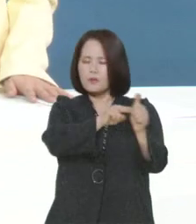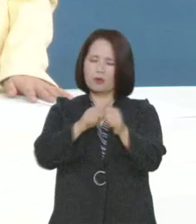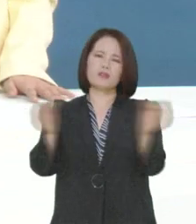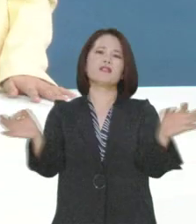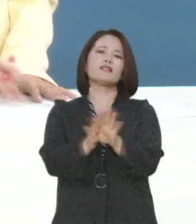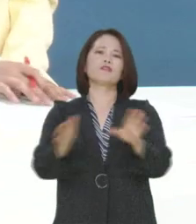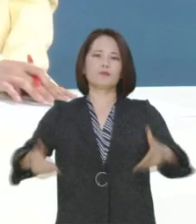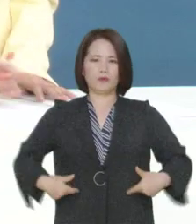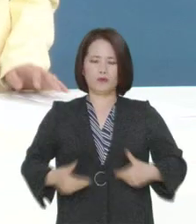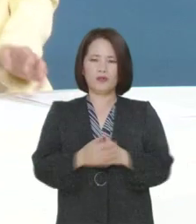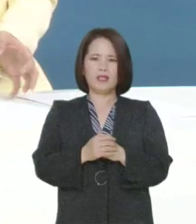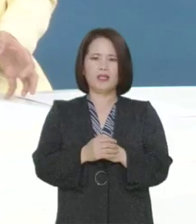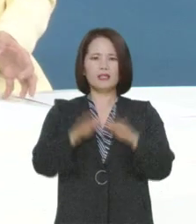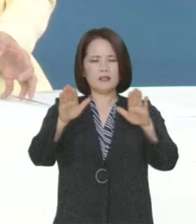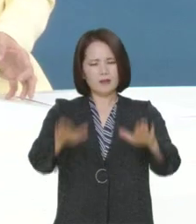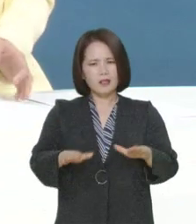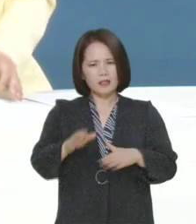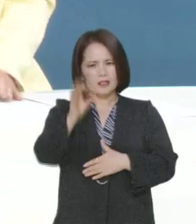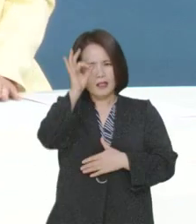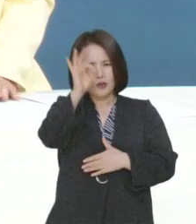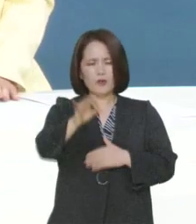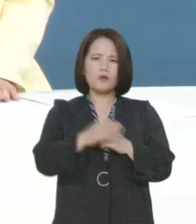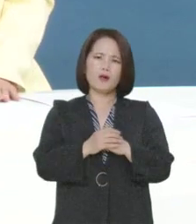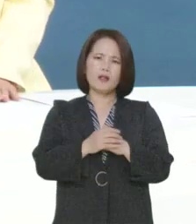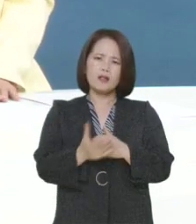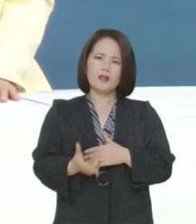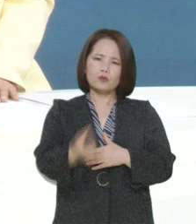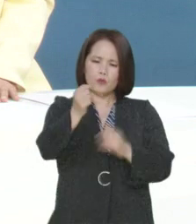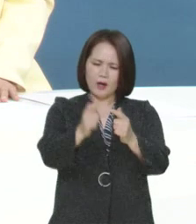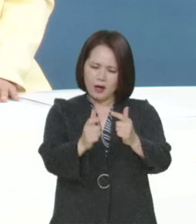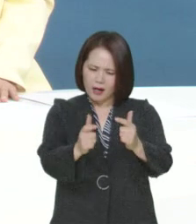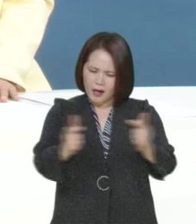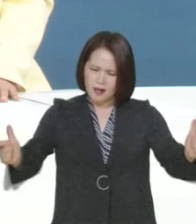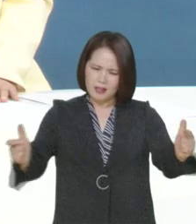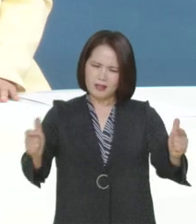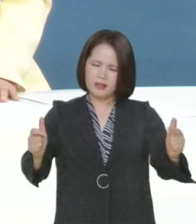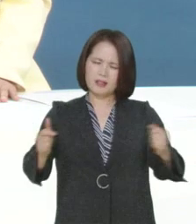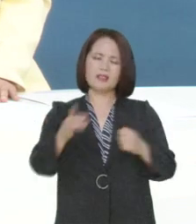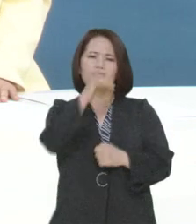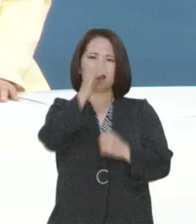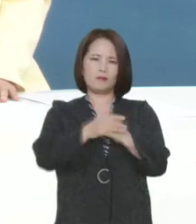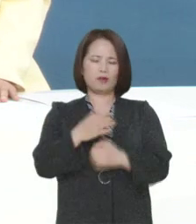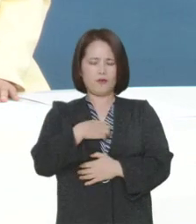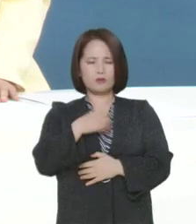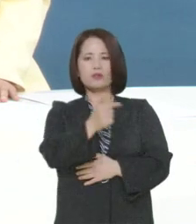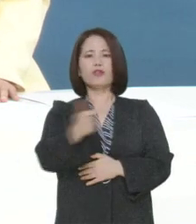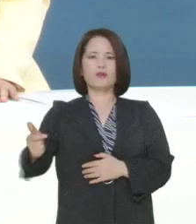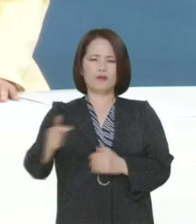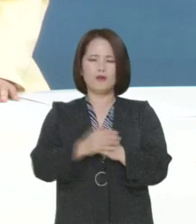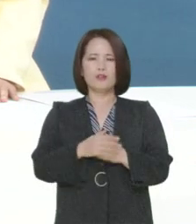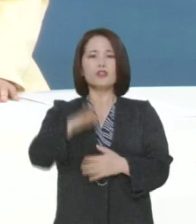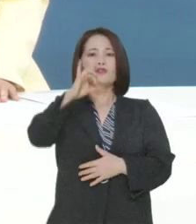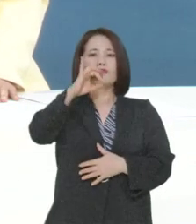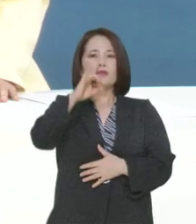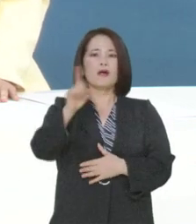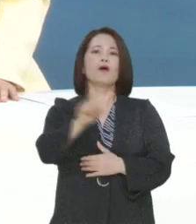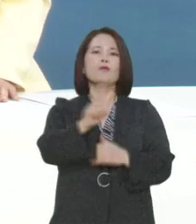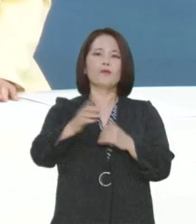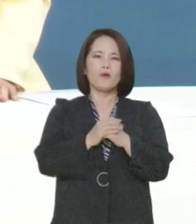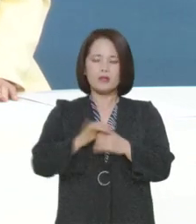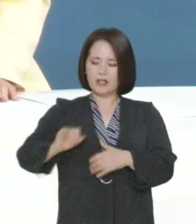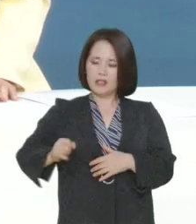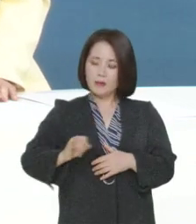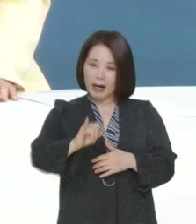를 지금까지 지켜본 결과 초기 확산이 빠르다는 게 걱정되는 부분 인데요 가장 궁금한 것은 신종